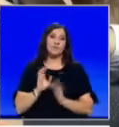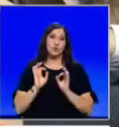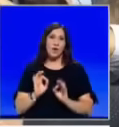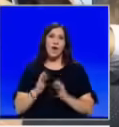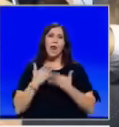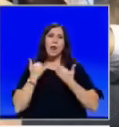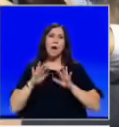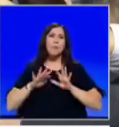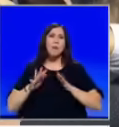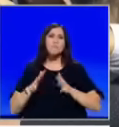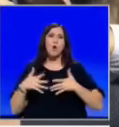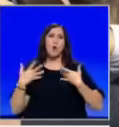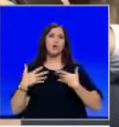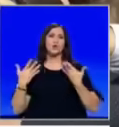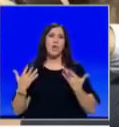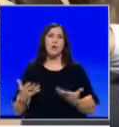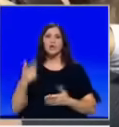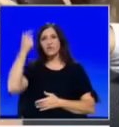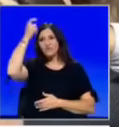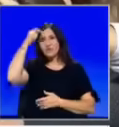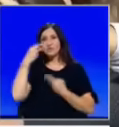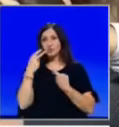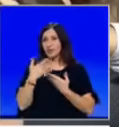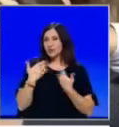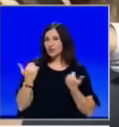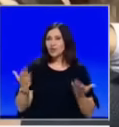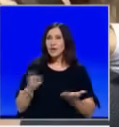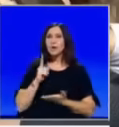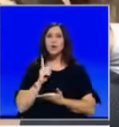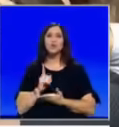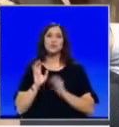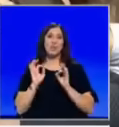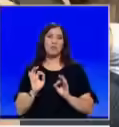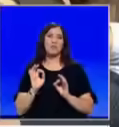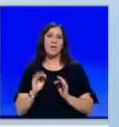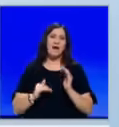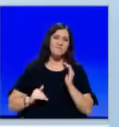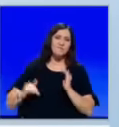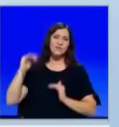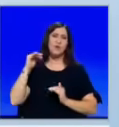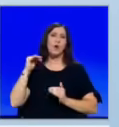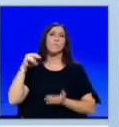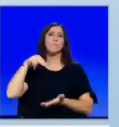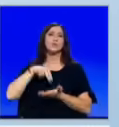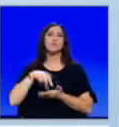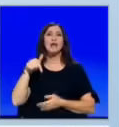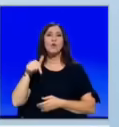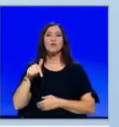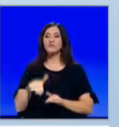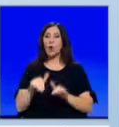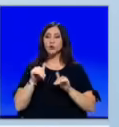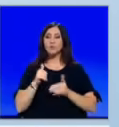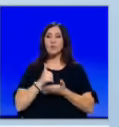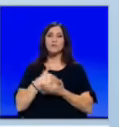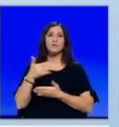няма много желаещи в МВР, се оказа, че няма, които да са на такава висока позиция. Главчев отстъпва поста